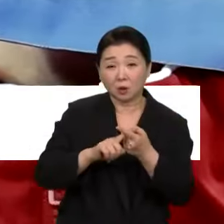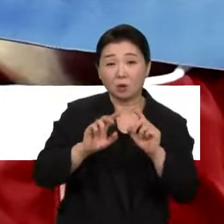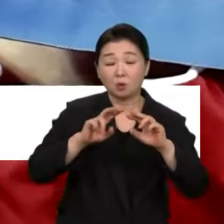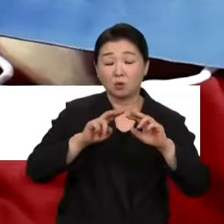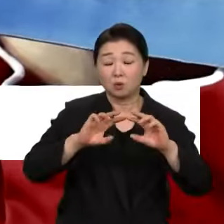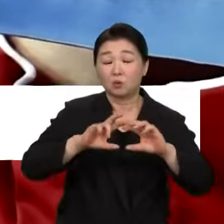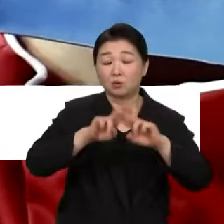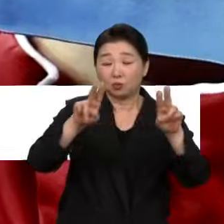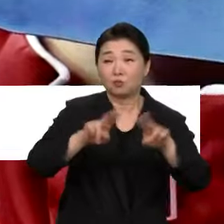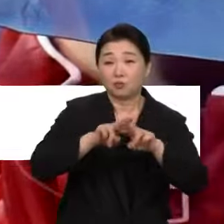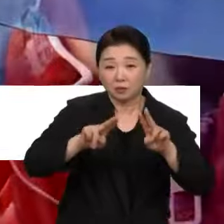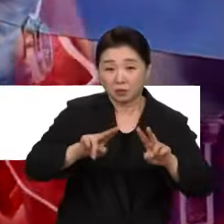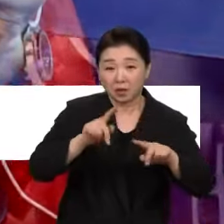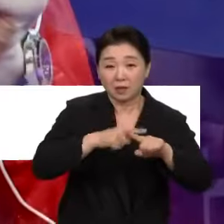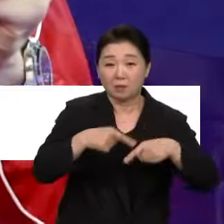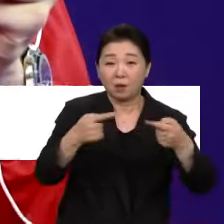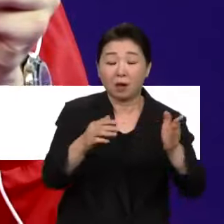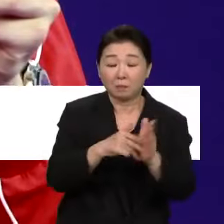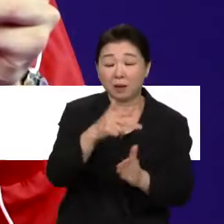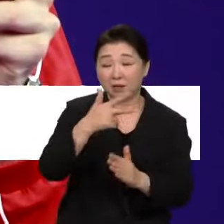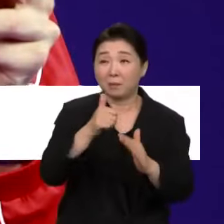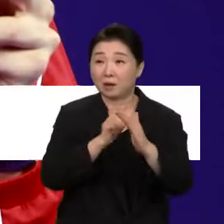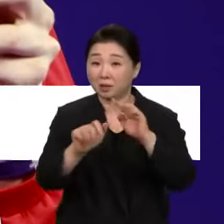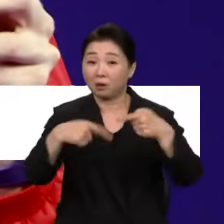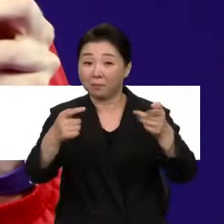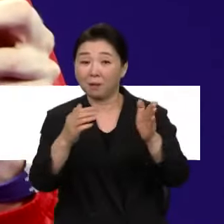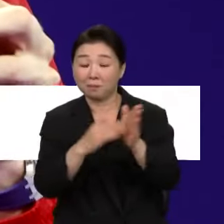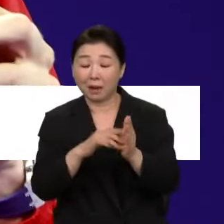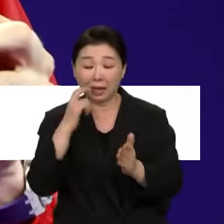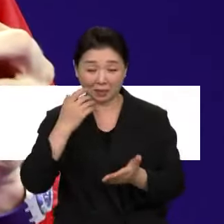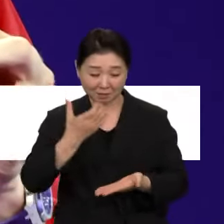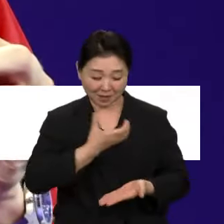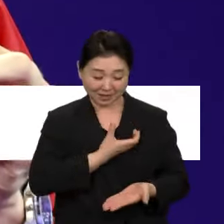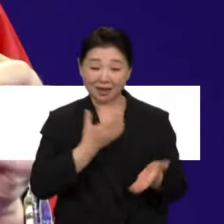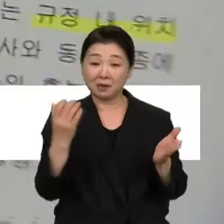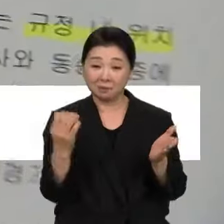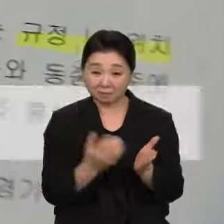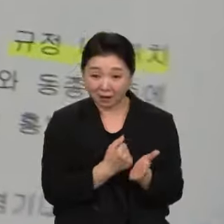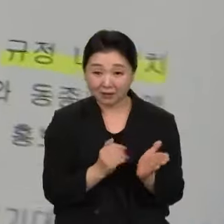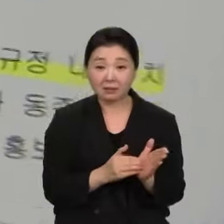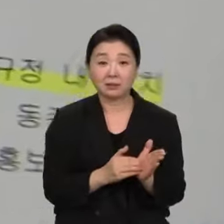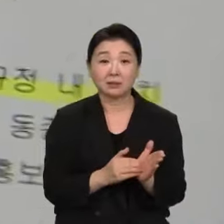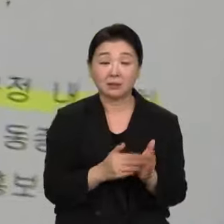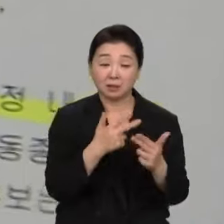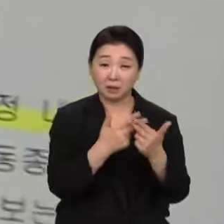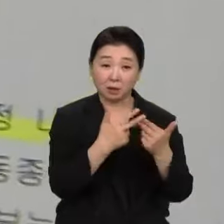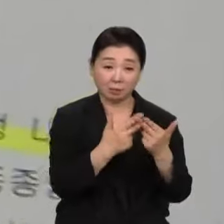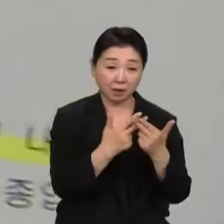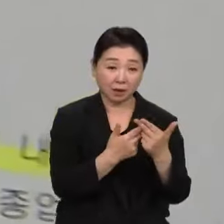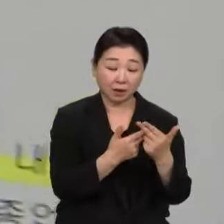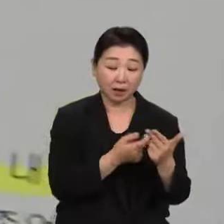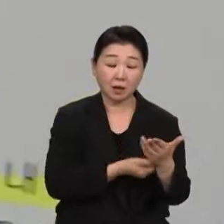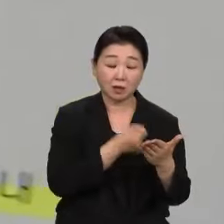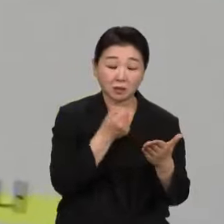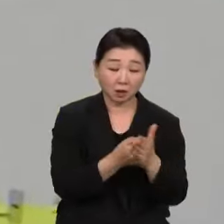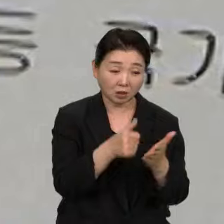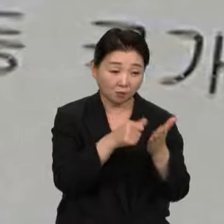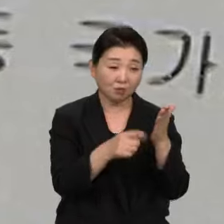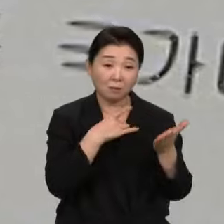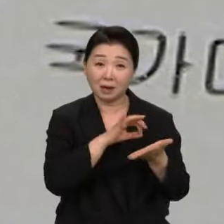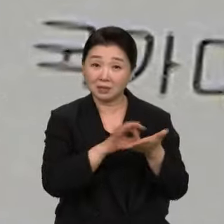출전하다 이번 올림픽에 덴마크 대표로 나섰고 금메달까지 목에 걸었습니다. 협회가 지정한 경기용품만 써야